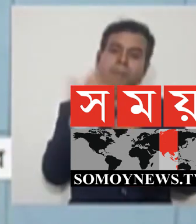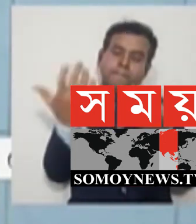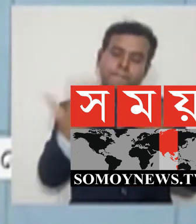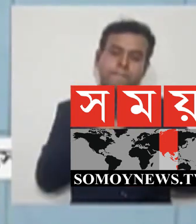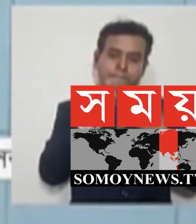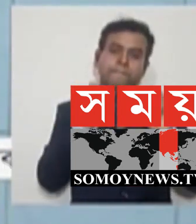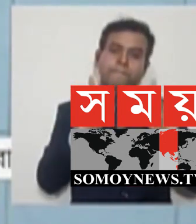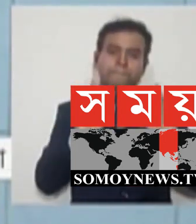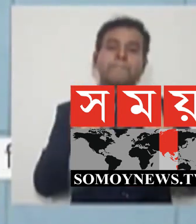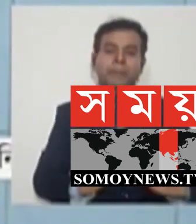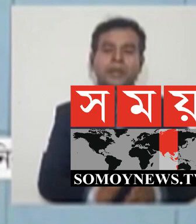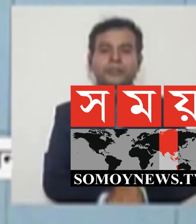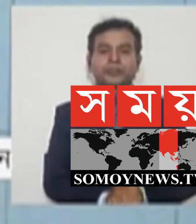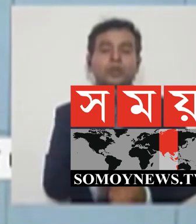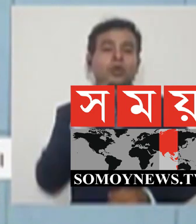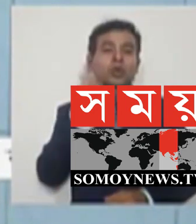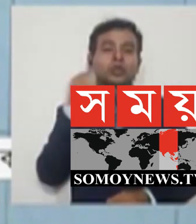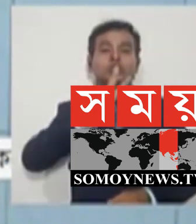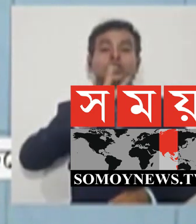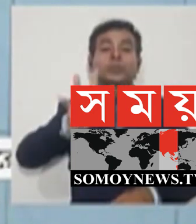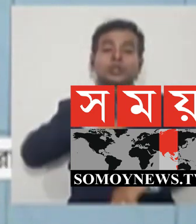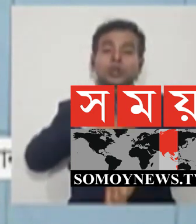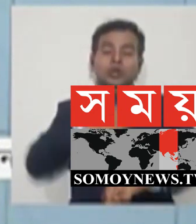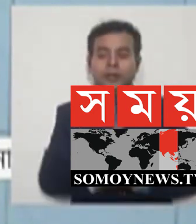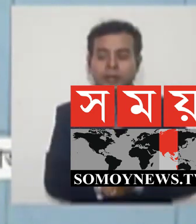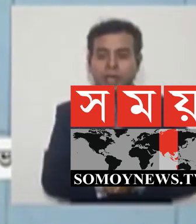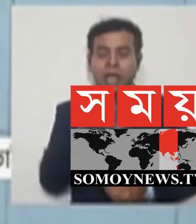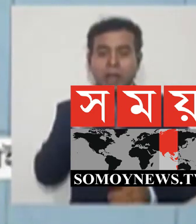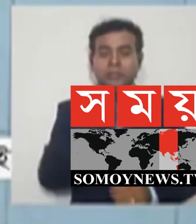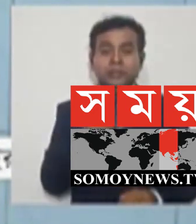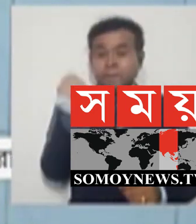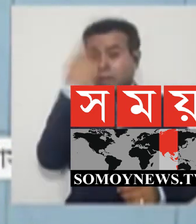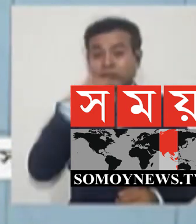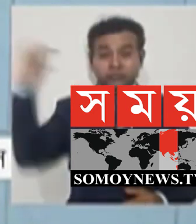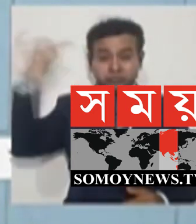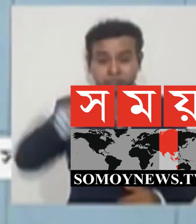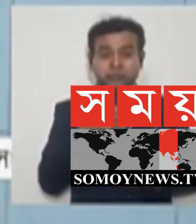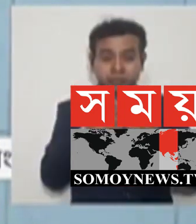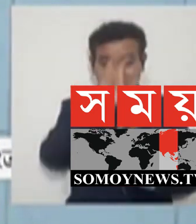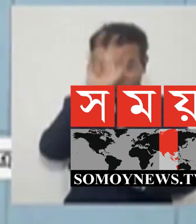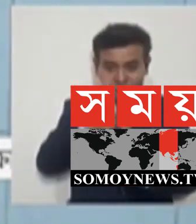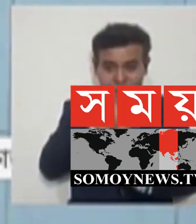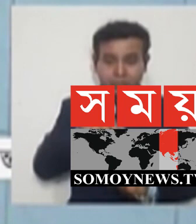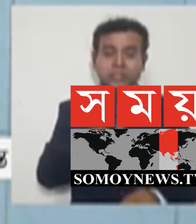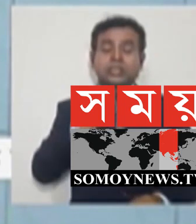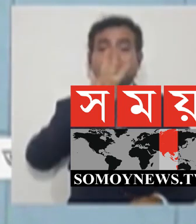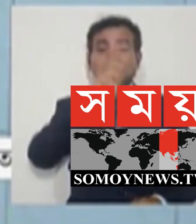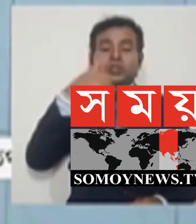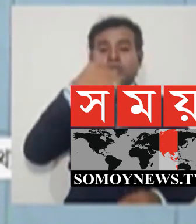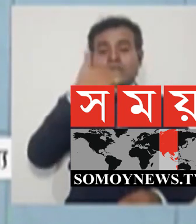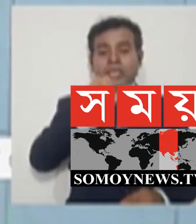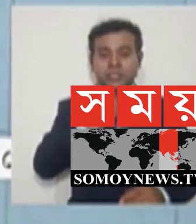গত 24 ঘন্টায় আমাদের স্ক্রিনিং এর যে আপডেট, বিমানবন্দরে 337 জন এবং এ পর্যন্ত